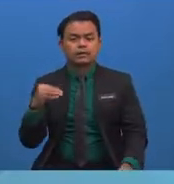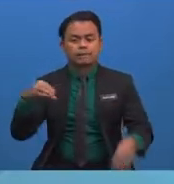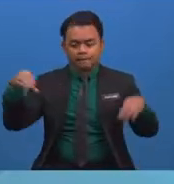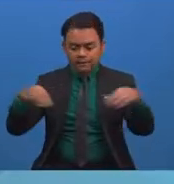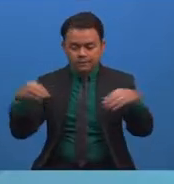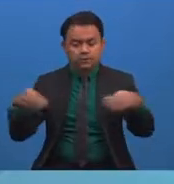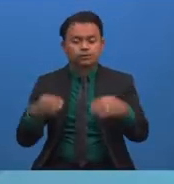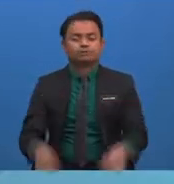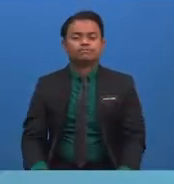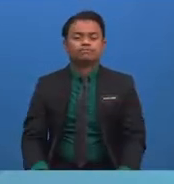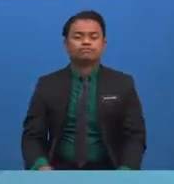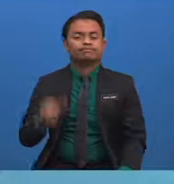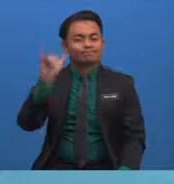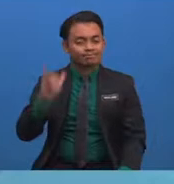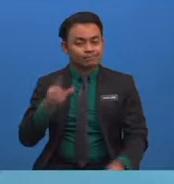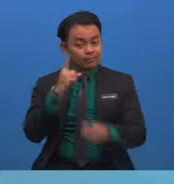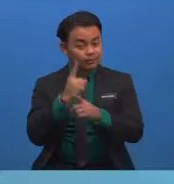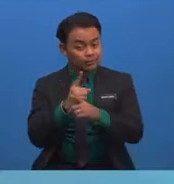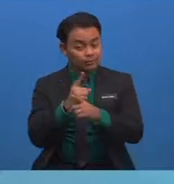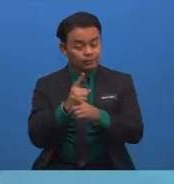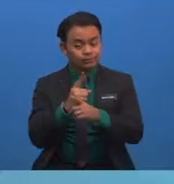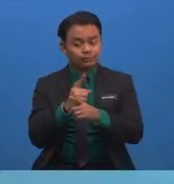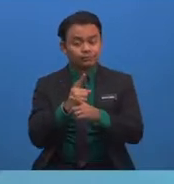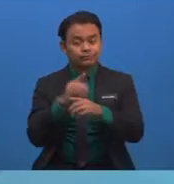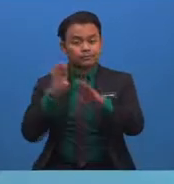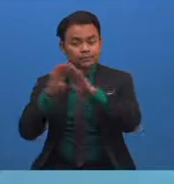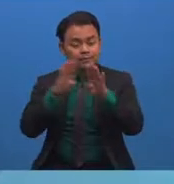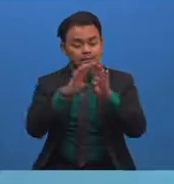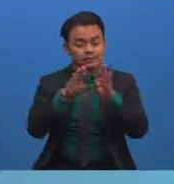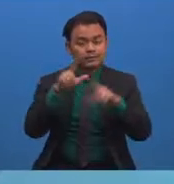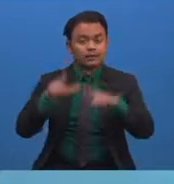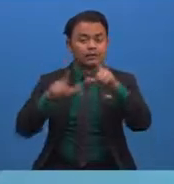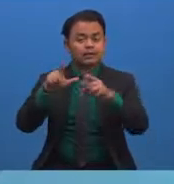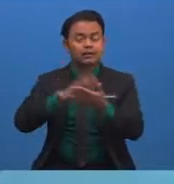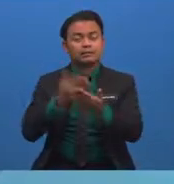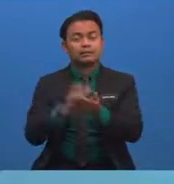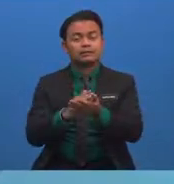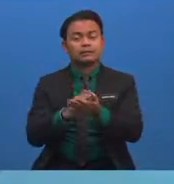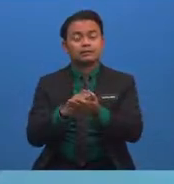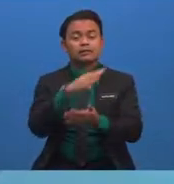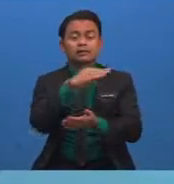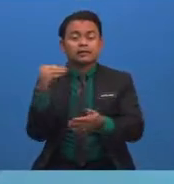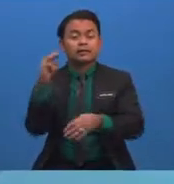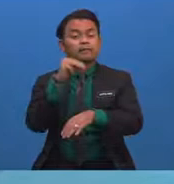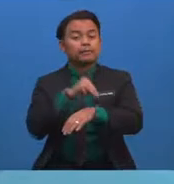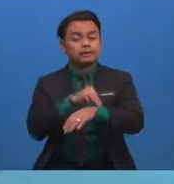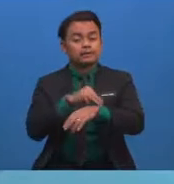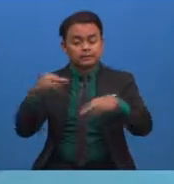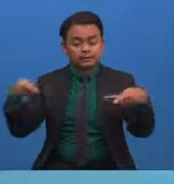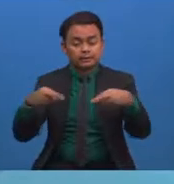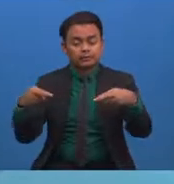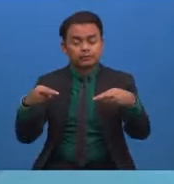Ya, betul. Perbezaannya adalah langkah memasak dan masa merebus lebih